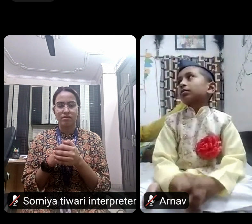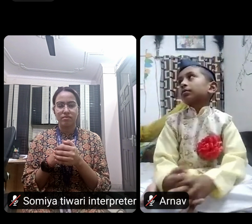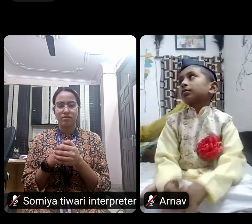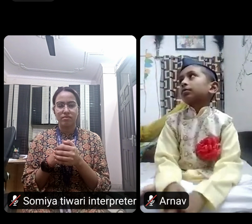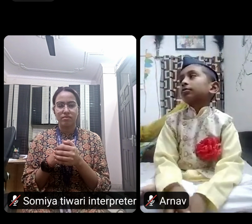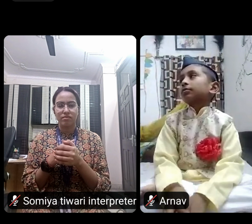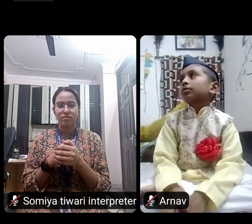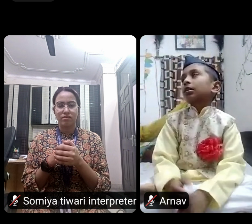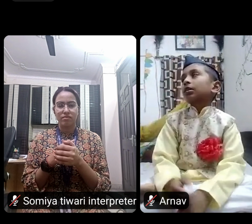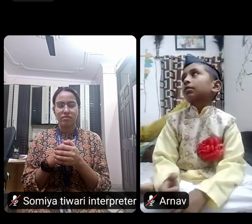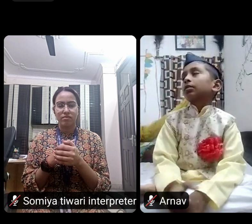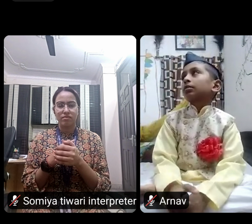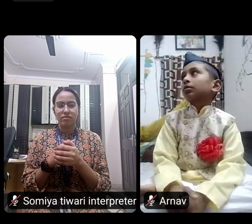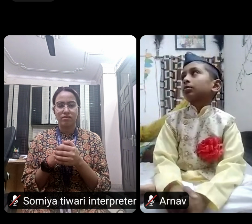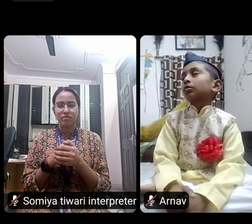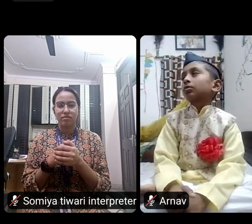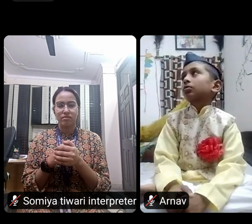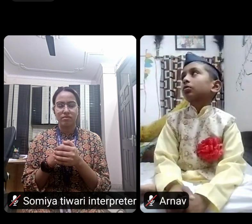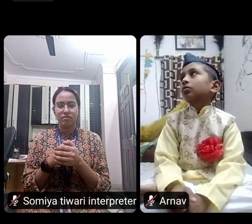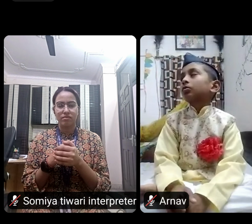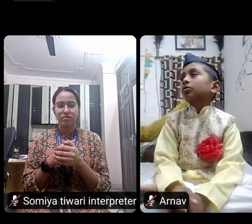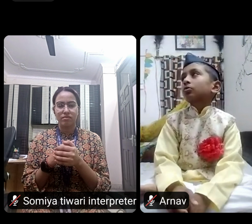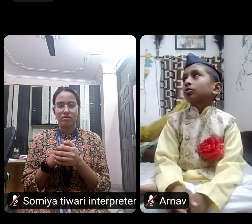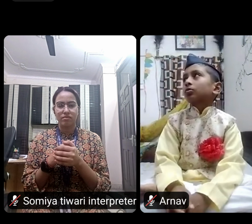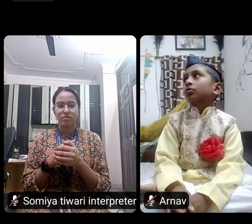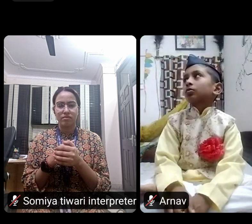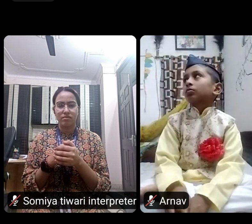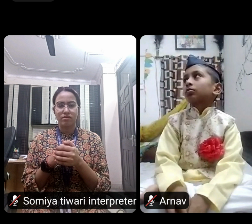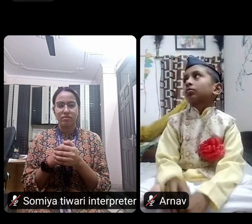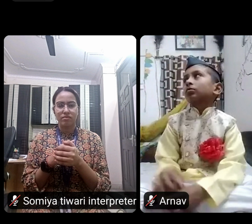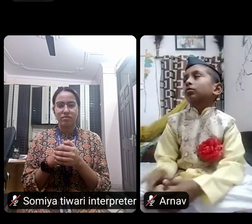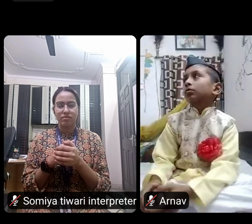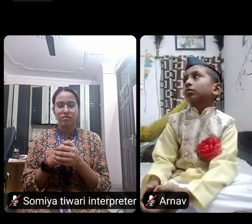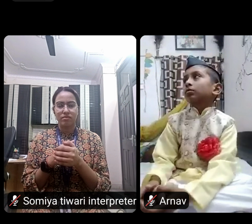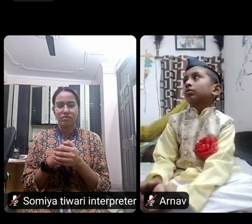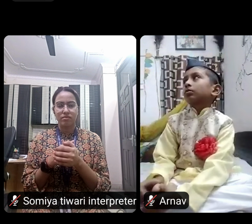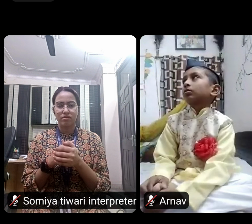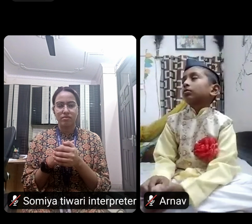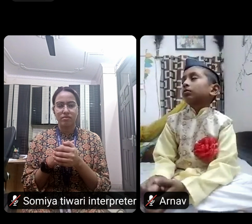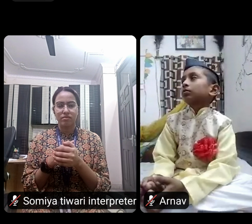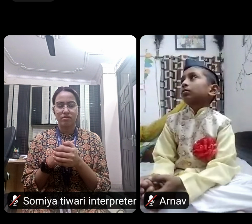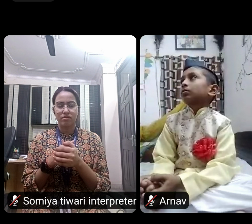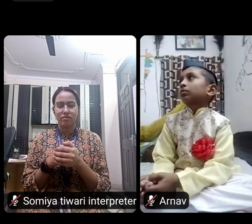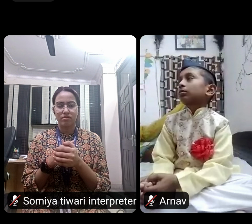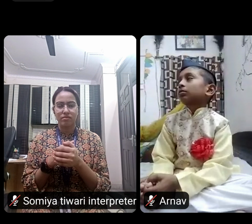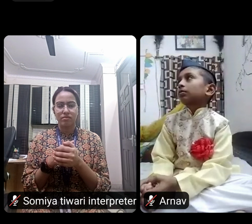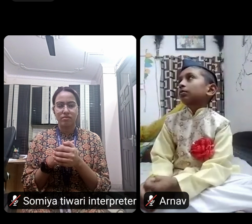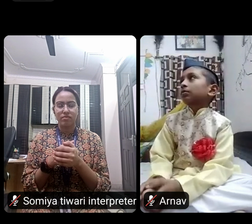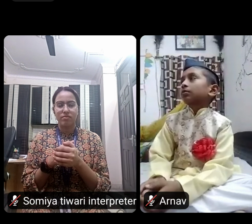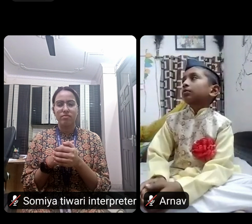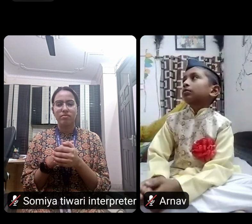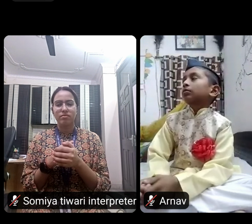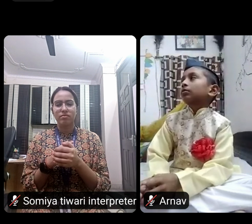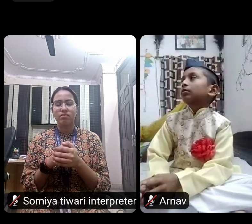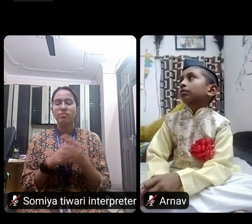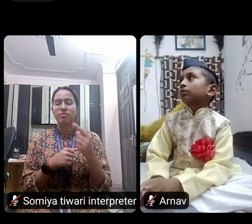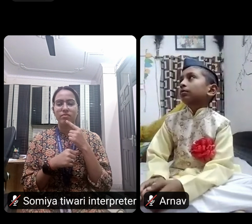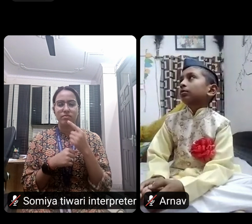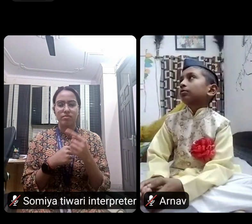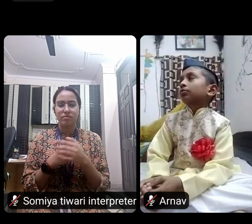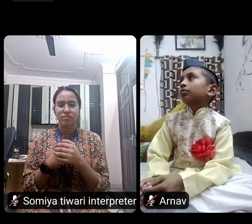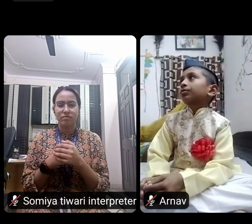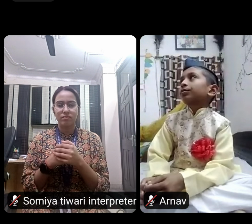है, एडॉप्टेड है, मैं लेती हूँ उसे अडॉप्ट। मेरी बेटी की एज की है, गर्ल है, वो